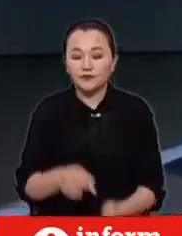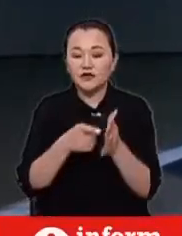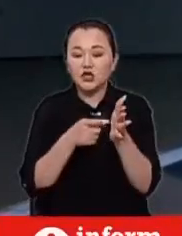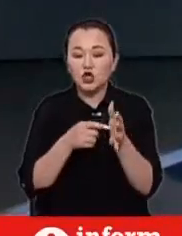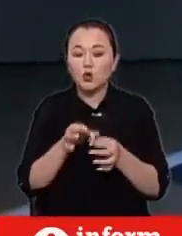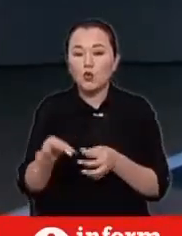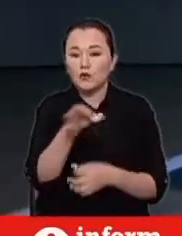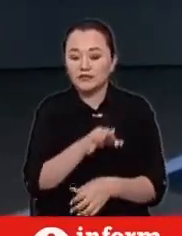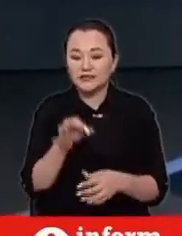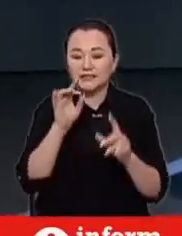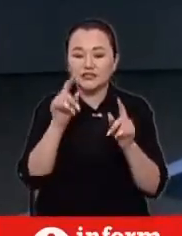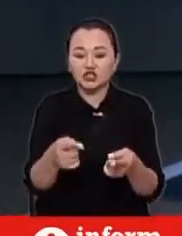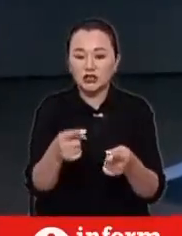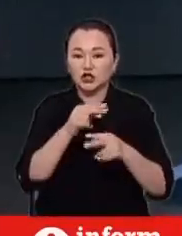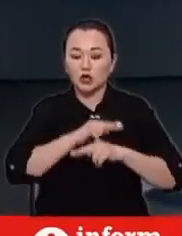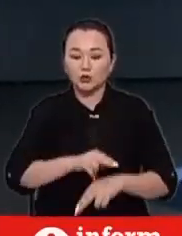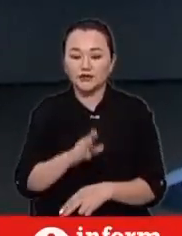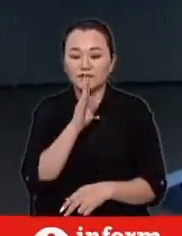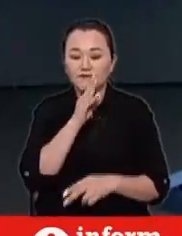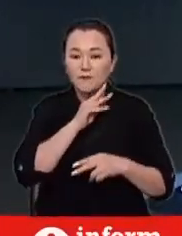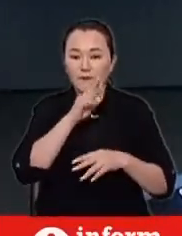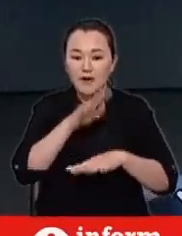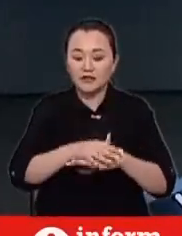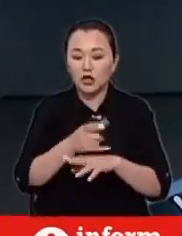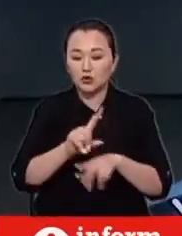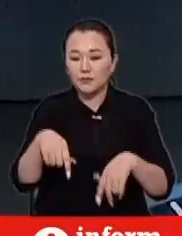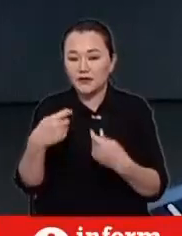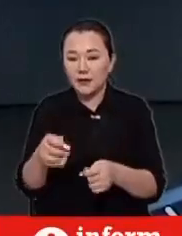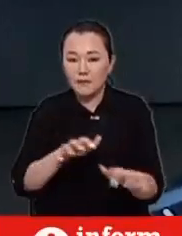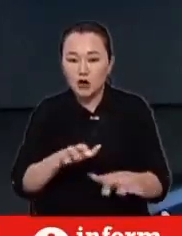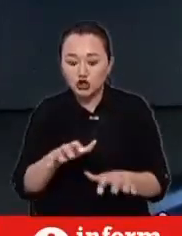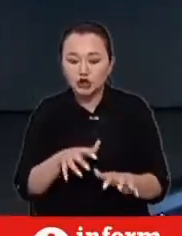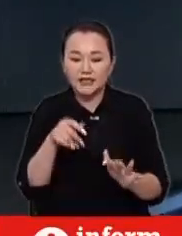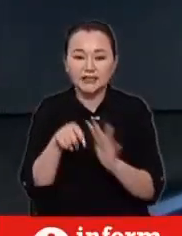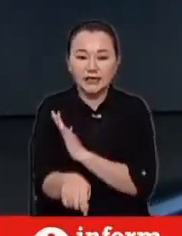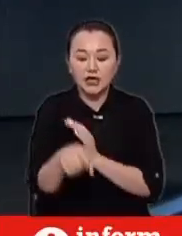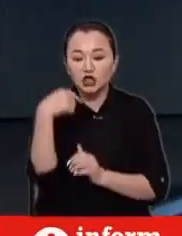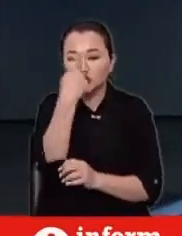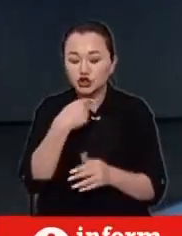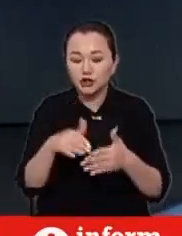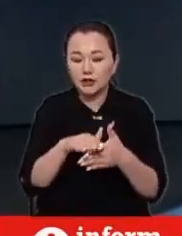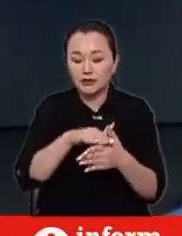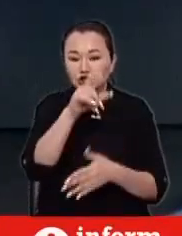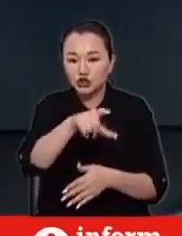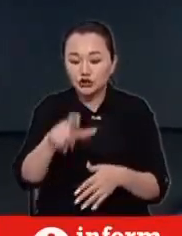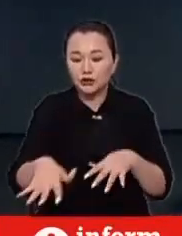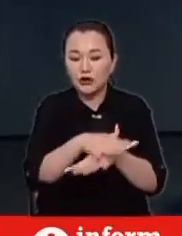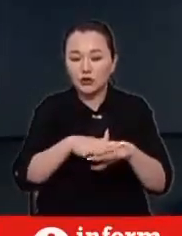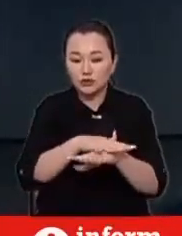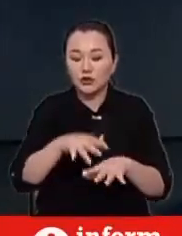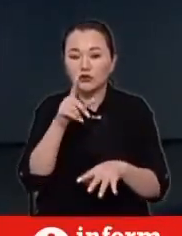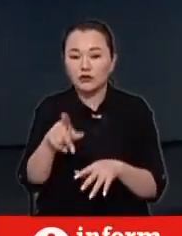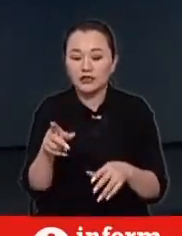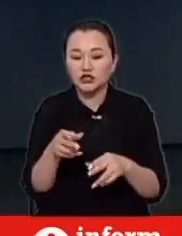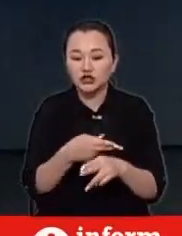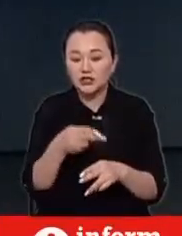Карагандинской области задержали сотрудницу банка, которая передала мошеннику личные данные клиентов. В итоге тот лишил одну